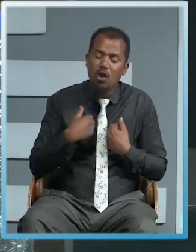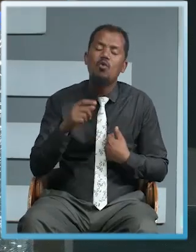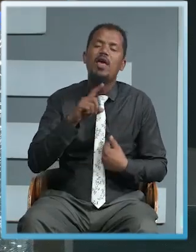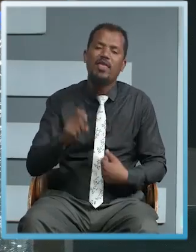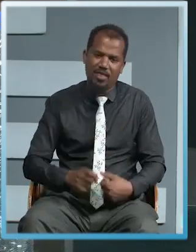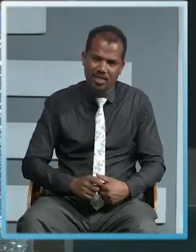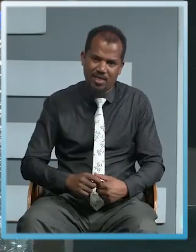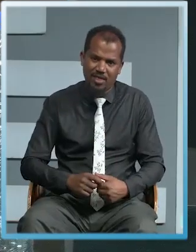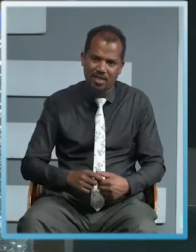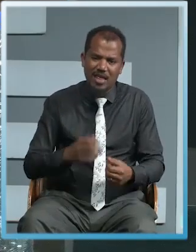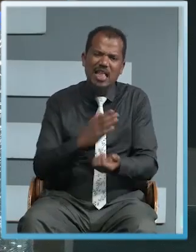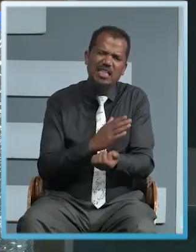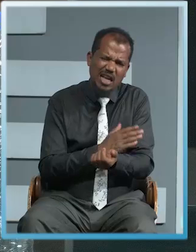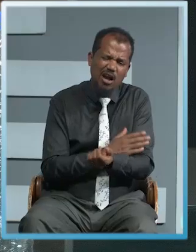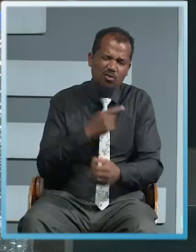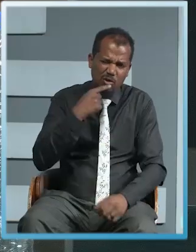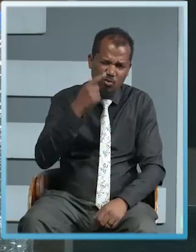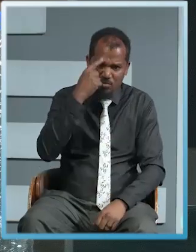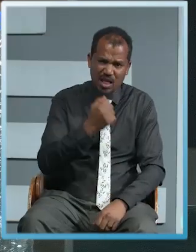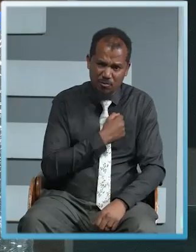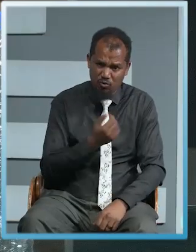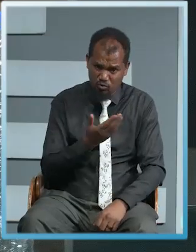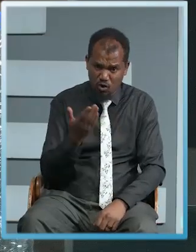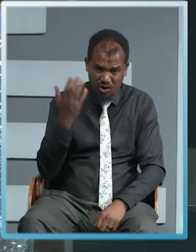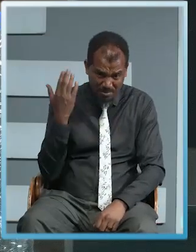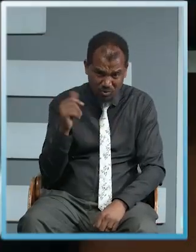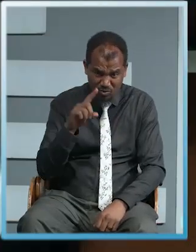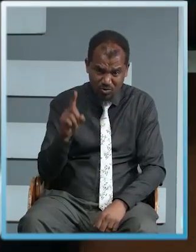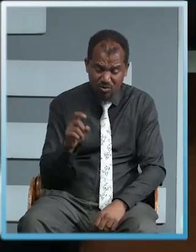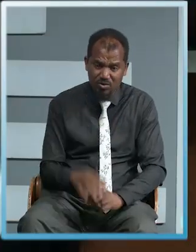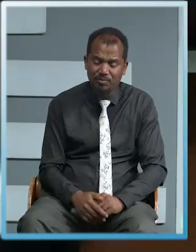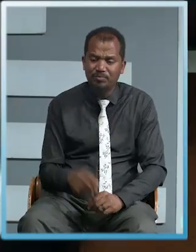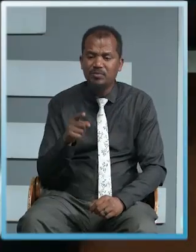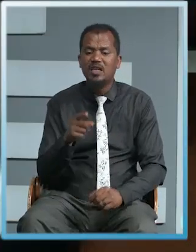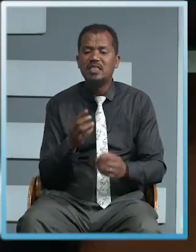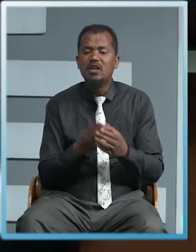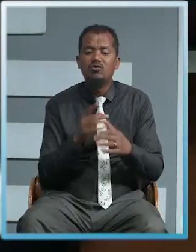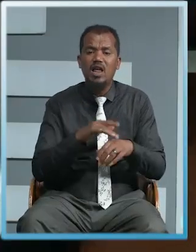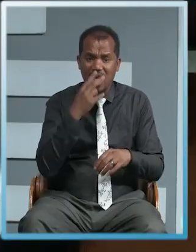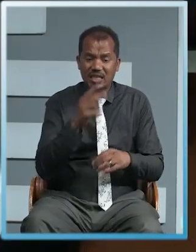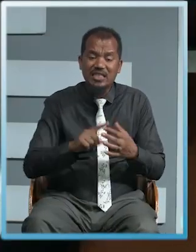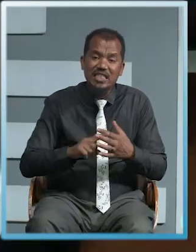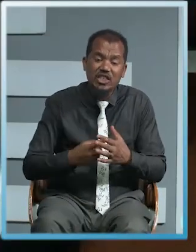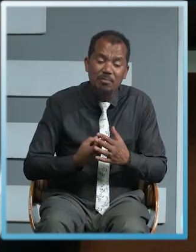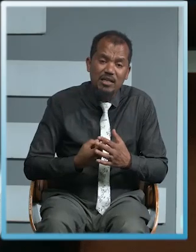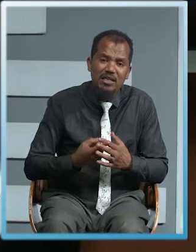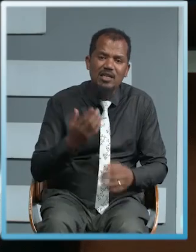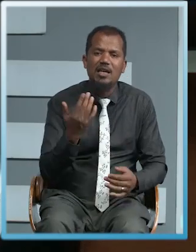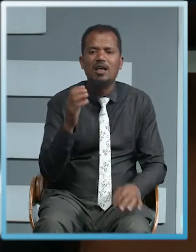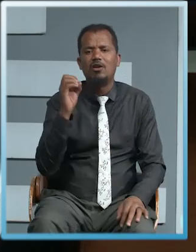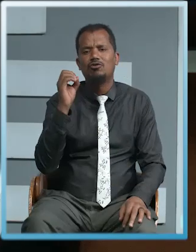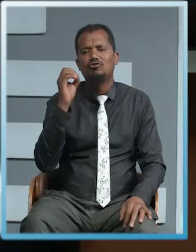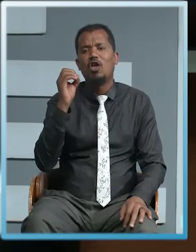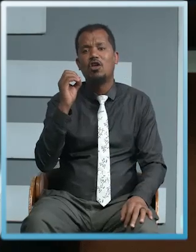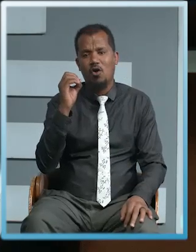عالوي بزي مانجات يتسكا كالو تابلو يميتا منو غدوش نبرو غريسان ادلاي ايشو سنجمر غنا 0